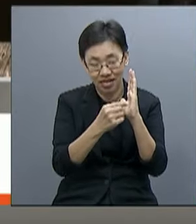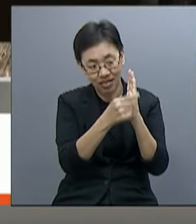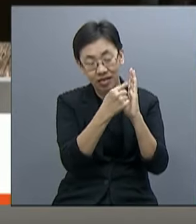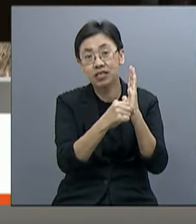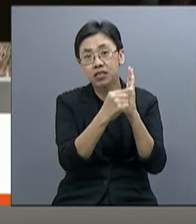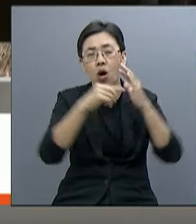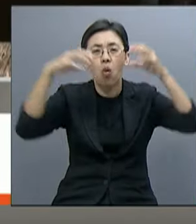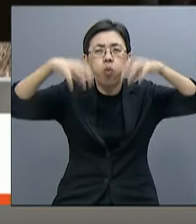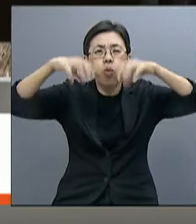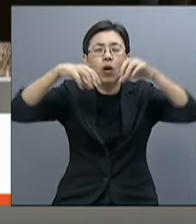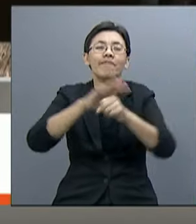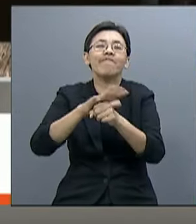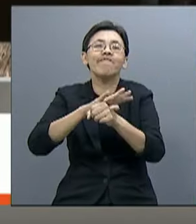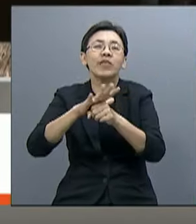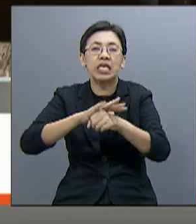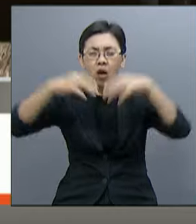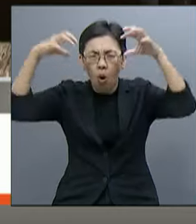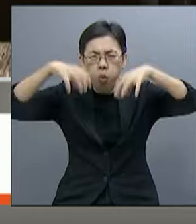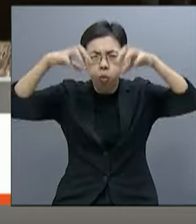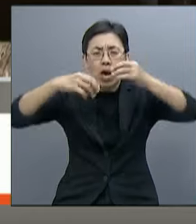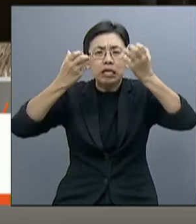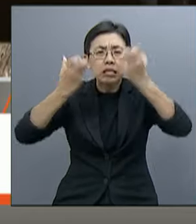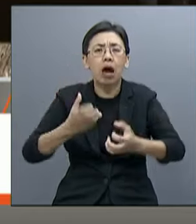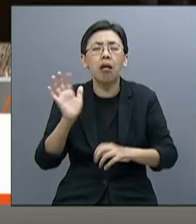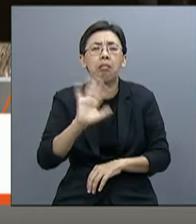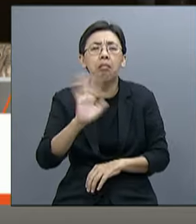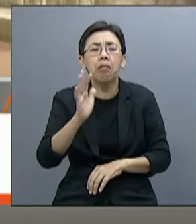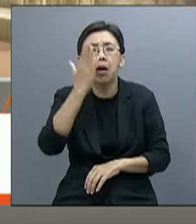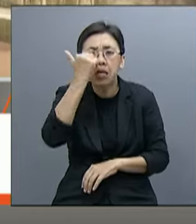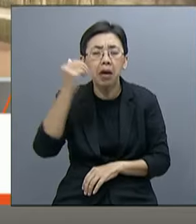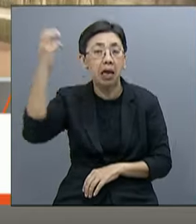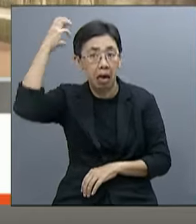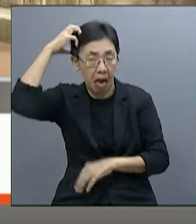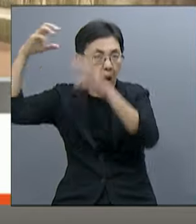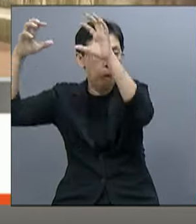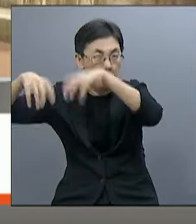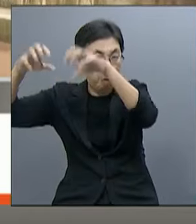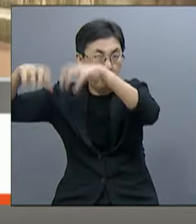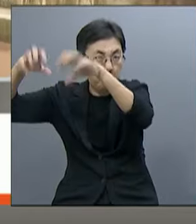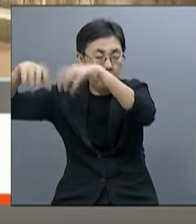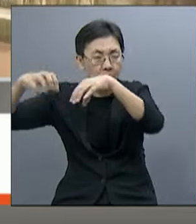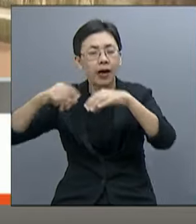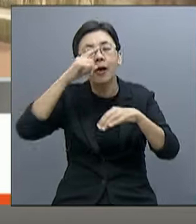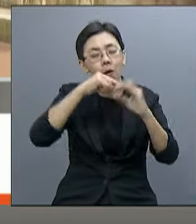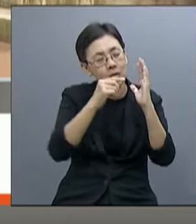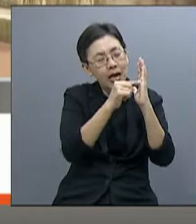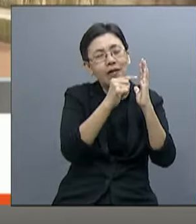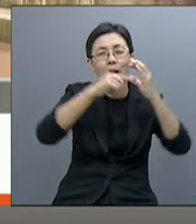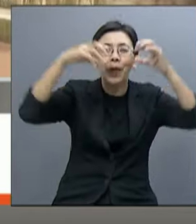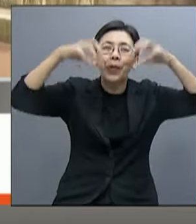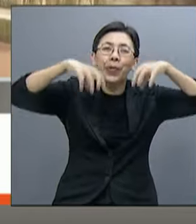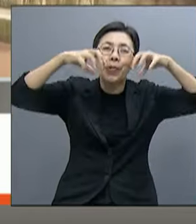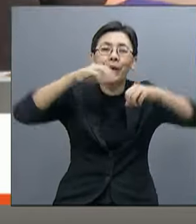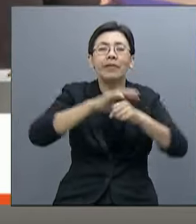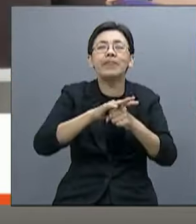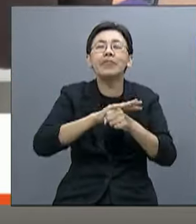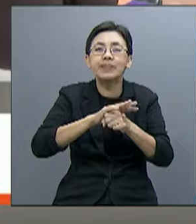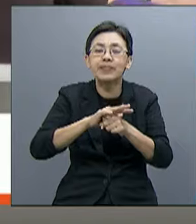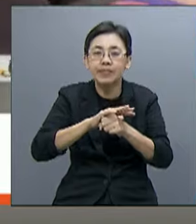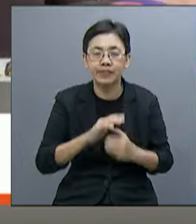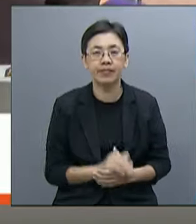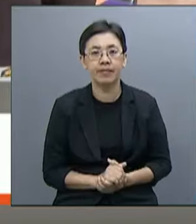กด้วยแต่ไม่หนักนะครับเพราะว่าแนวร่องจริงๆมาอยู่ในประเทศลาวนะฮะดังนั้นเวลาร่องพัดผ่านแล้วก็ช่ว